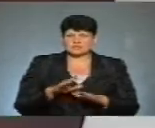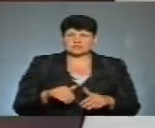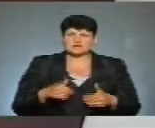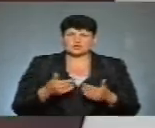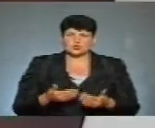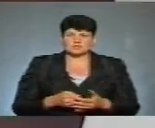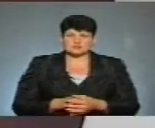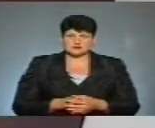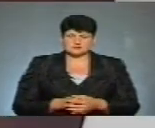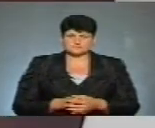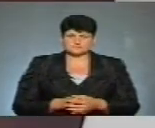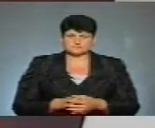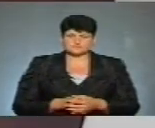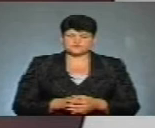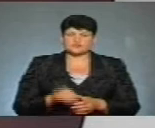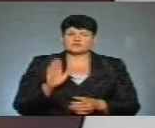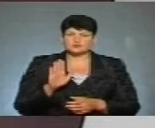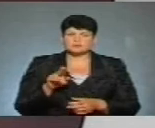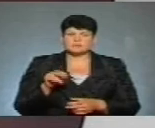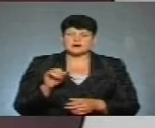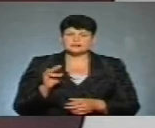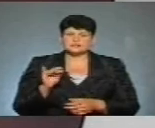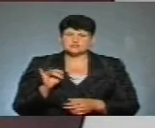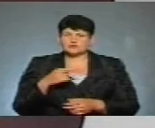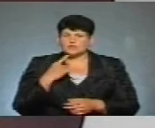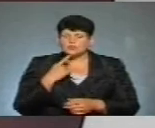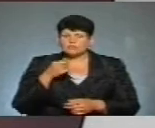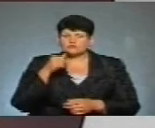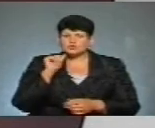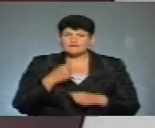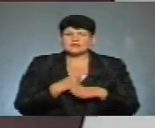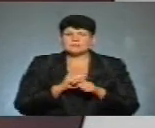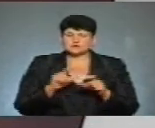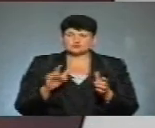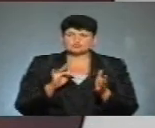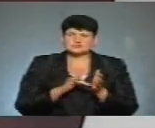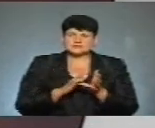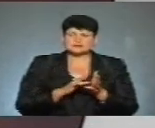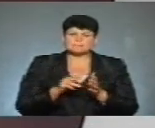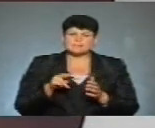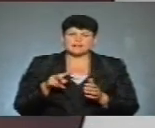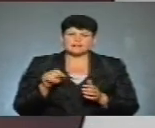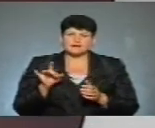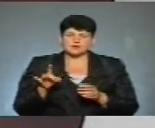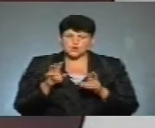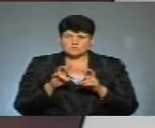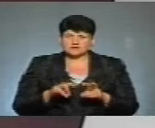рекомендацій. Володимир Паничев каже, вчора в обласному лабораторному центрі методом ПЛР